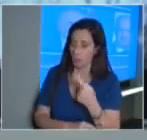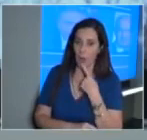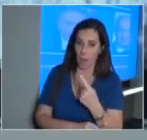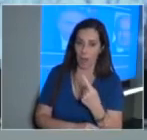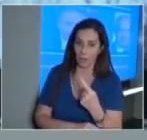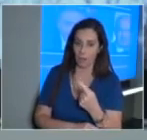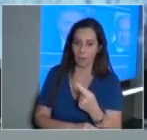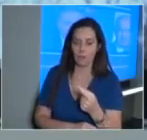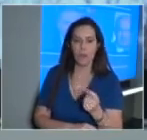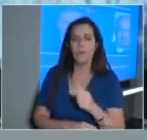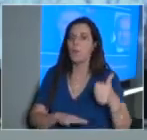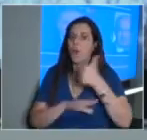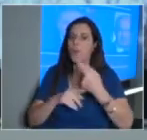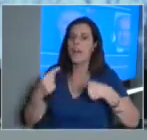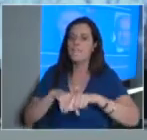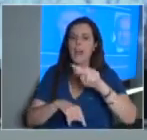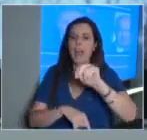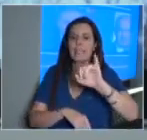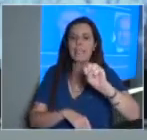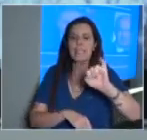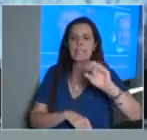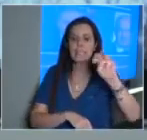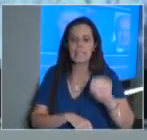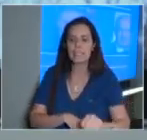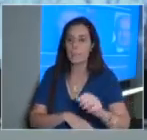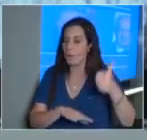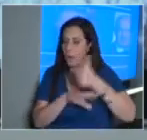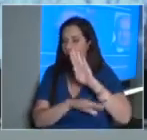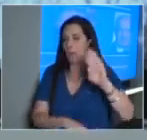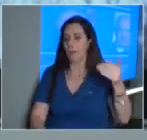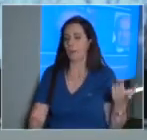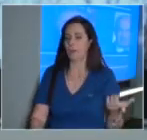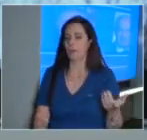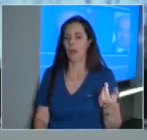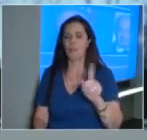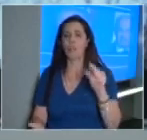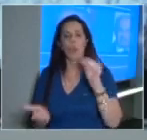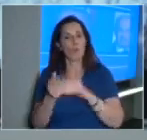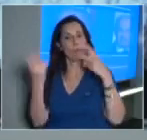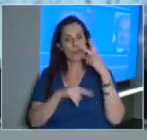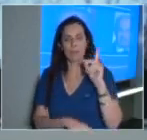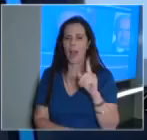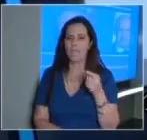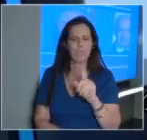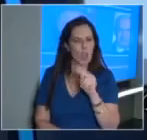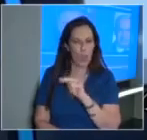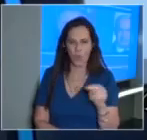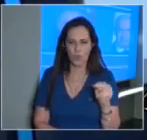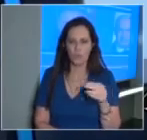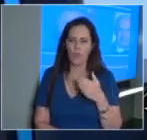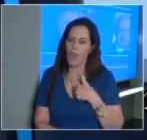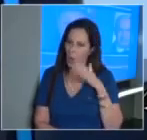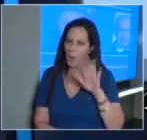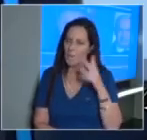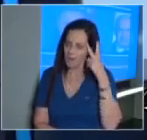את ועדת ניסים, מי עומד בראש הוועדה הזאת? מי קבע ש... ראש הממשלה נתניהו. יפה. אבל זה לא משנה, זה לא מופיע בהסכמות. לא, לא, אבל זה לא נושא שאנחנו